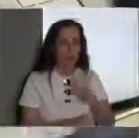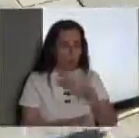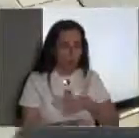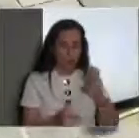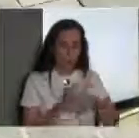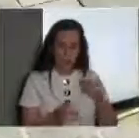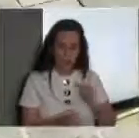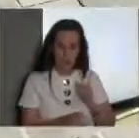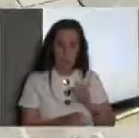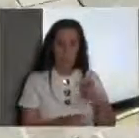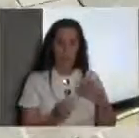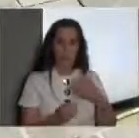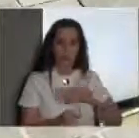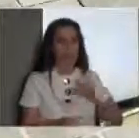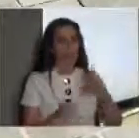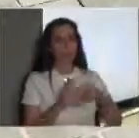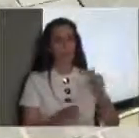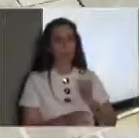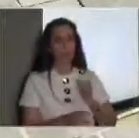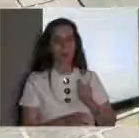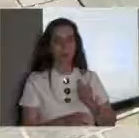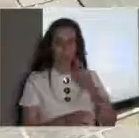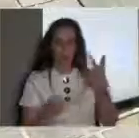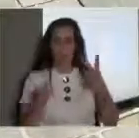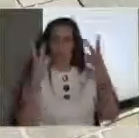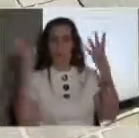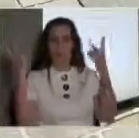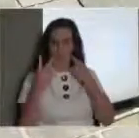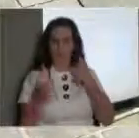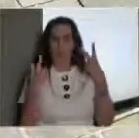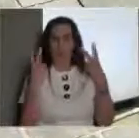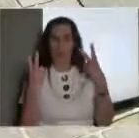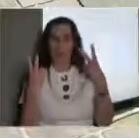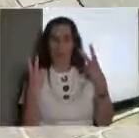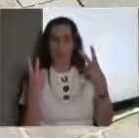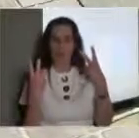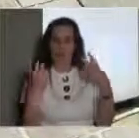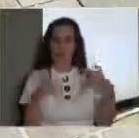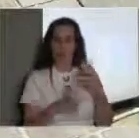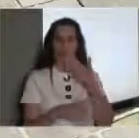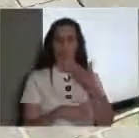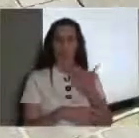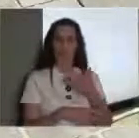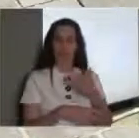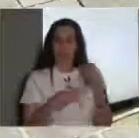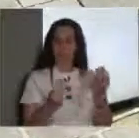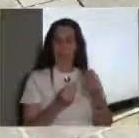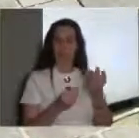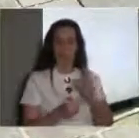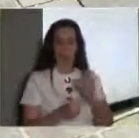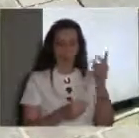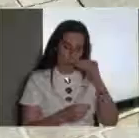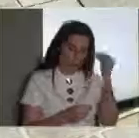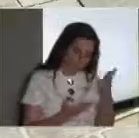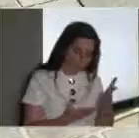שרוצה להתגייס, יש הרבה שרוצים כן להתגייס, שרואים איזה שליחות מתום, לעם ישראל, שליחות מבורא, מי